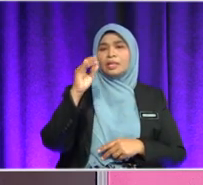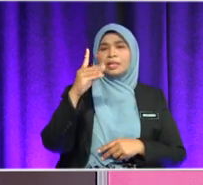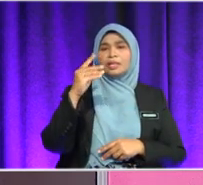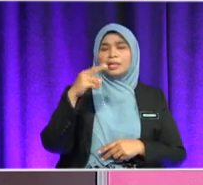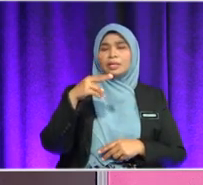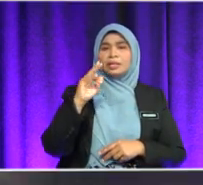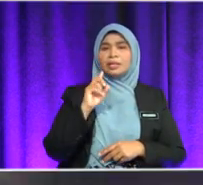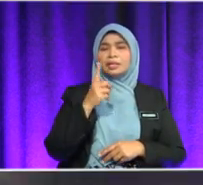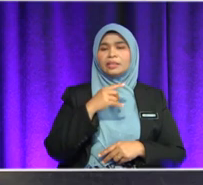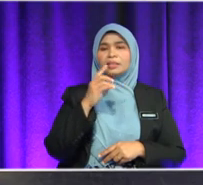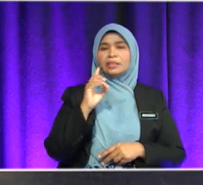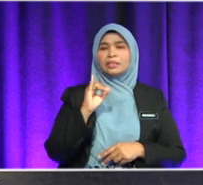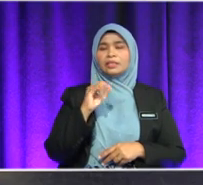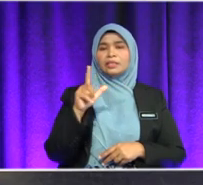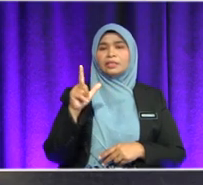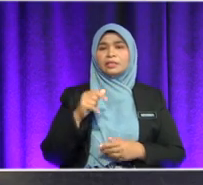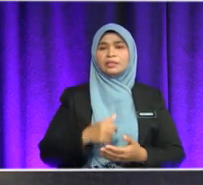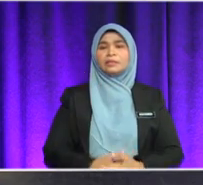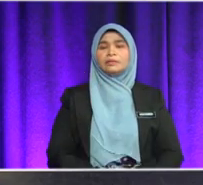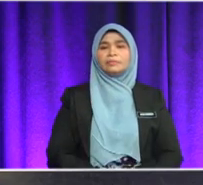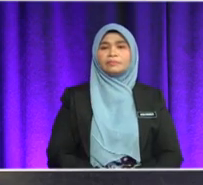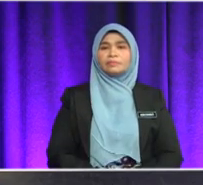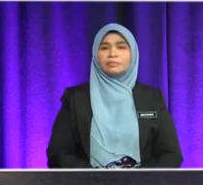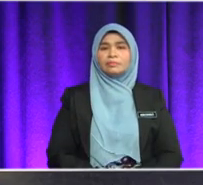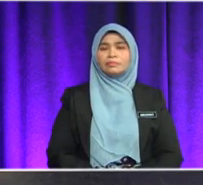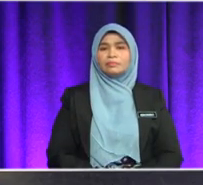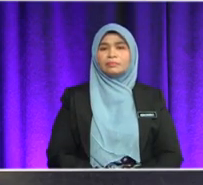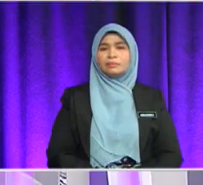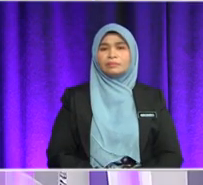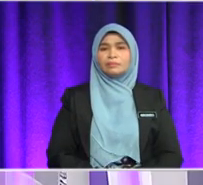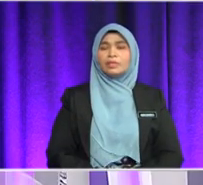yang selalu Saya dengar kalau Imam baca Ustaz Allahumma